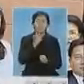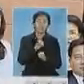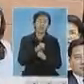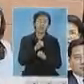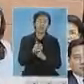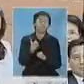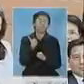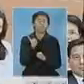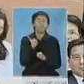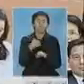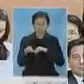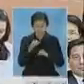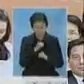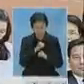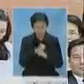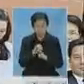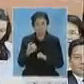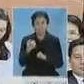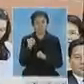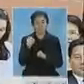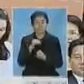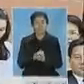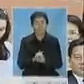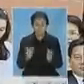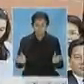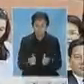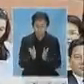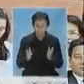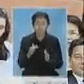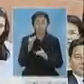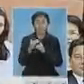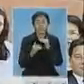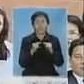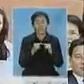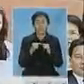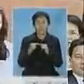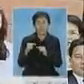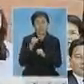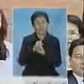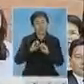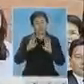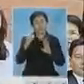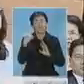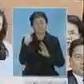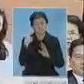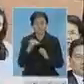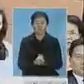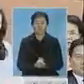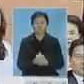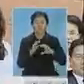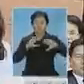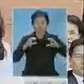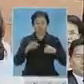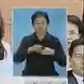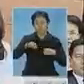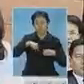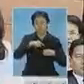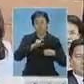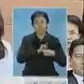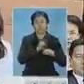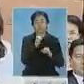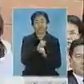แล้วก็เอามาปฏิบัติเอามาผลักดันขับเคลื่อนอย่างจริงจังชัดเจนก็ในรัฐบาลชุดนี้